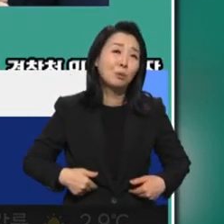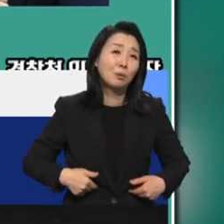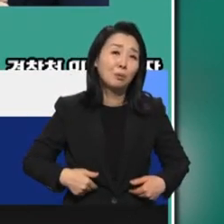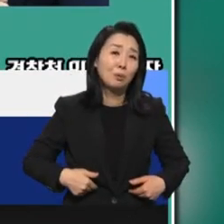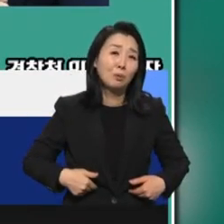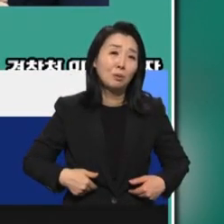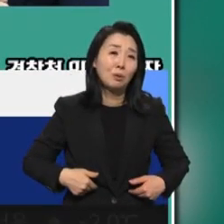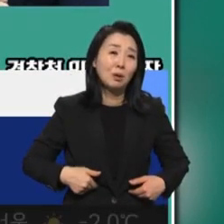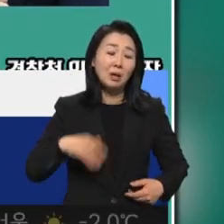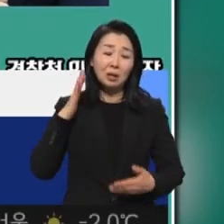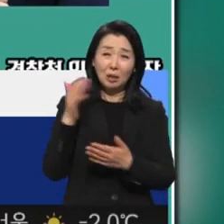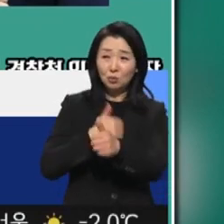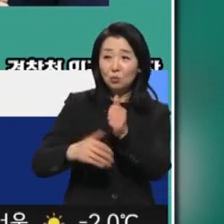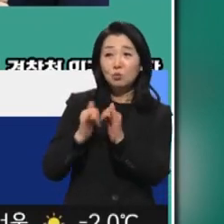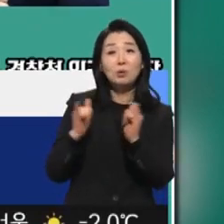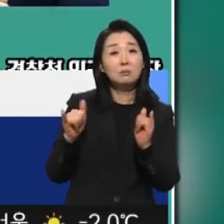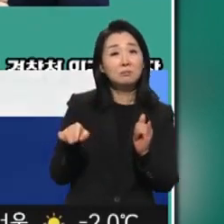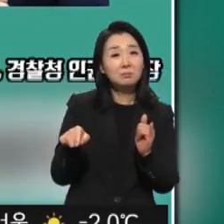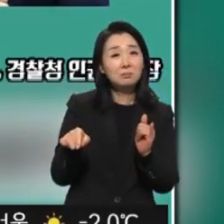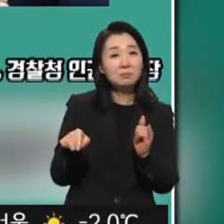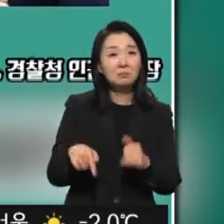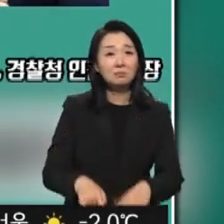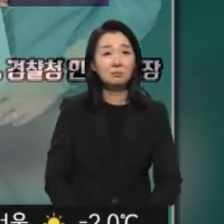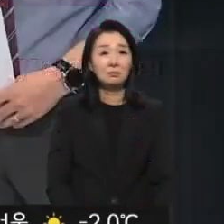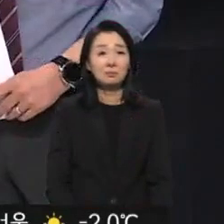네. 대통령 주변 인물이니까.